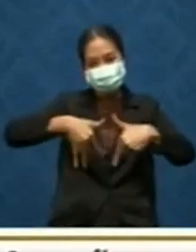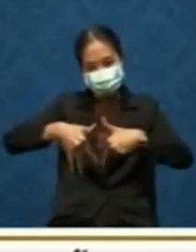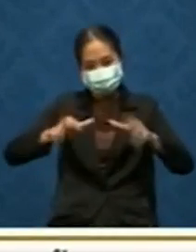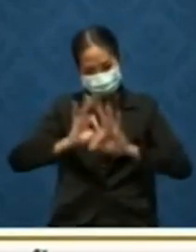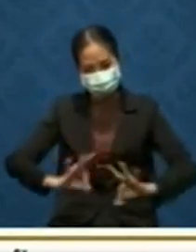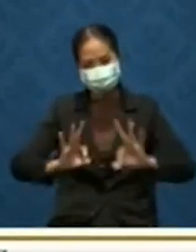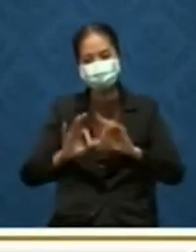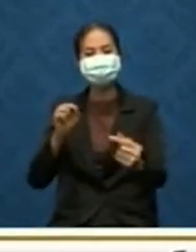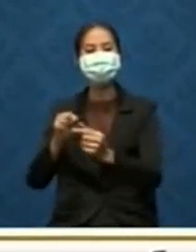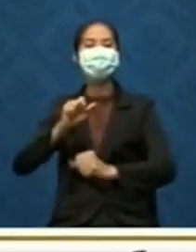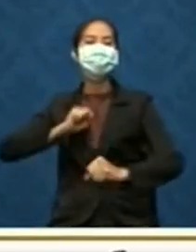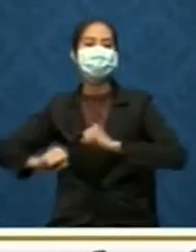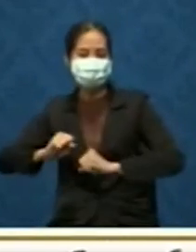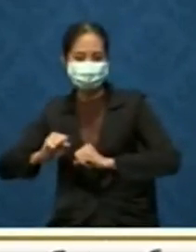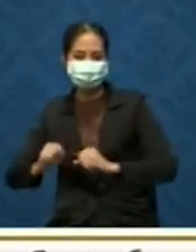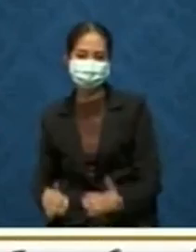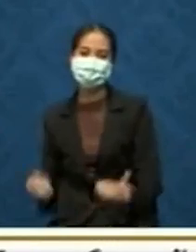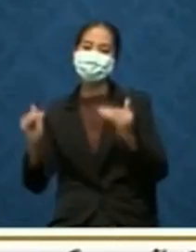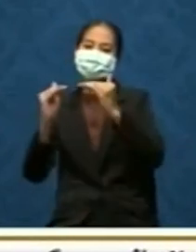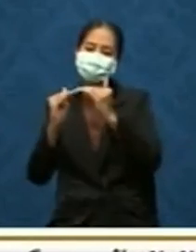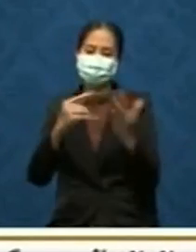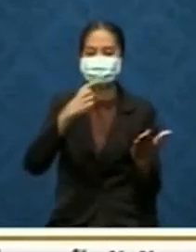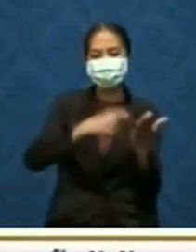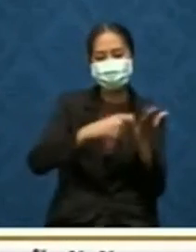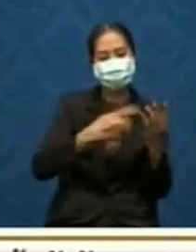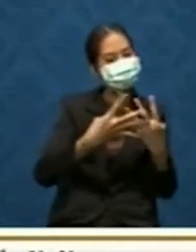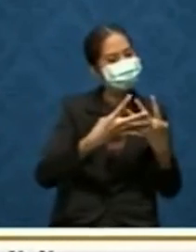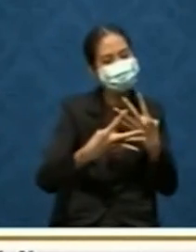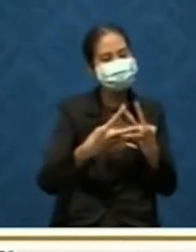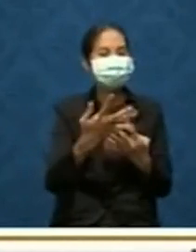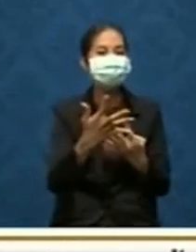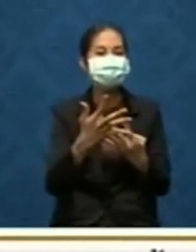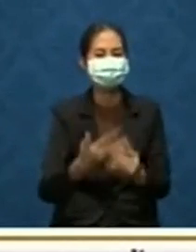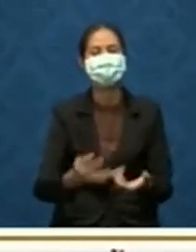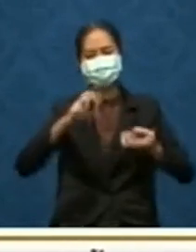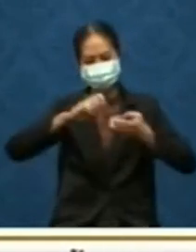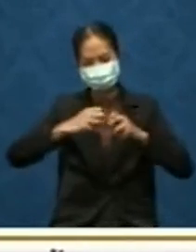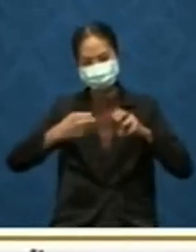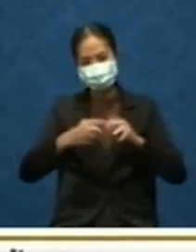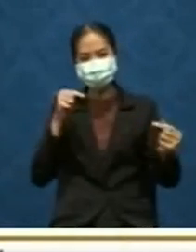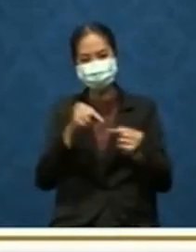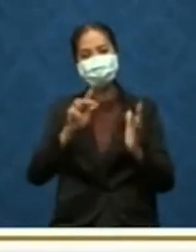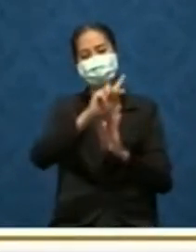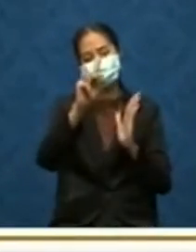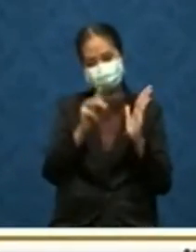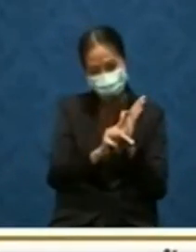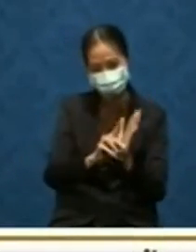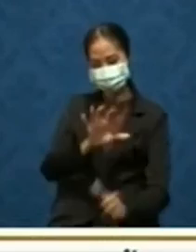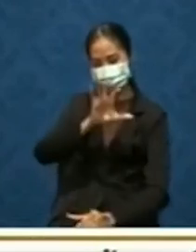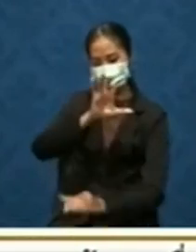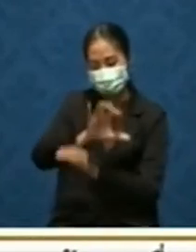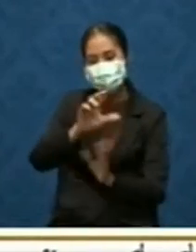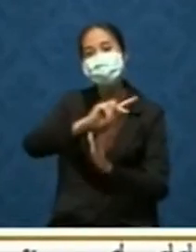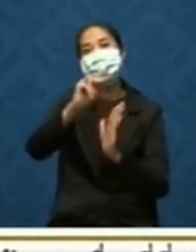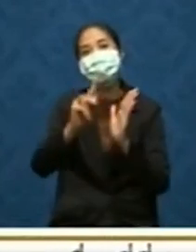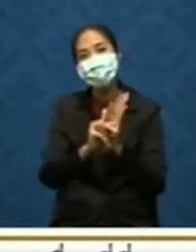เป็นเยาวชนกับเข้าไม่ถึงสิทธิในการประกันตัวอันอาจเป็นปัญหามาจากบทบัญญัติแห่งกฎหมายการบังคับใช้กฎหมายหรือ